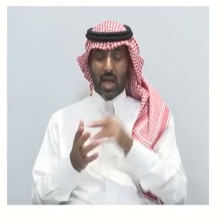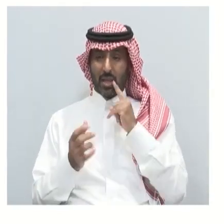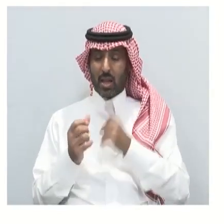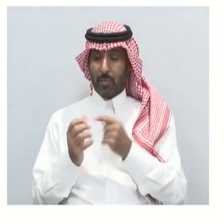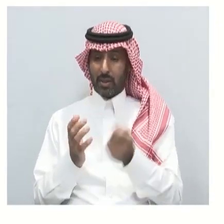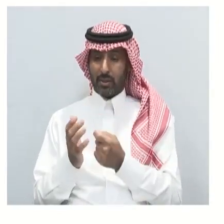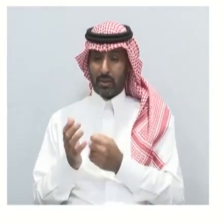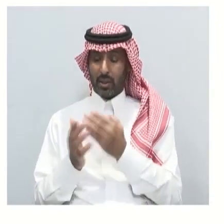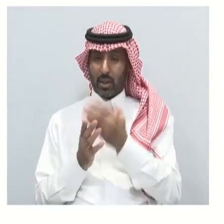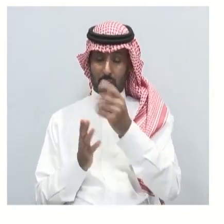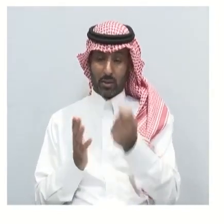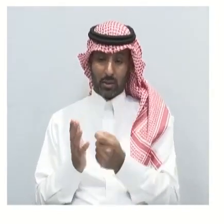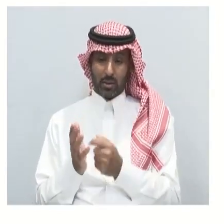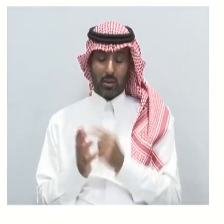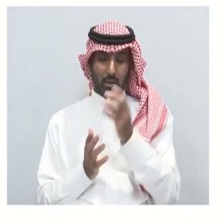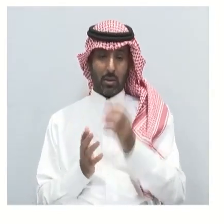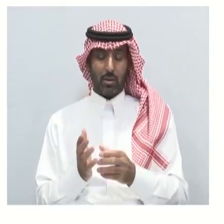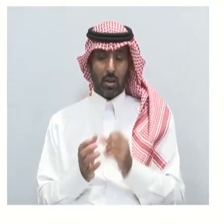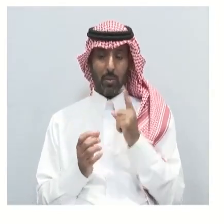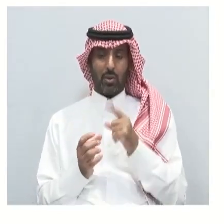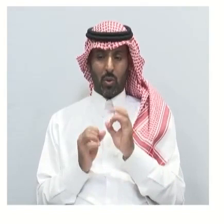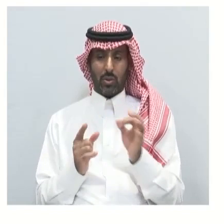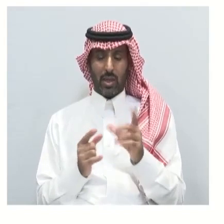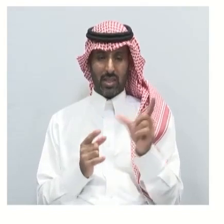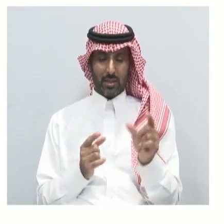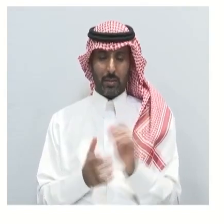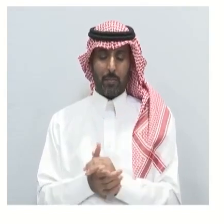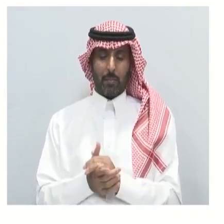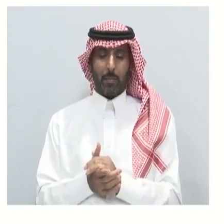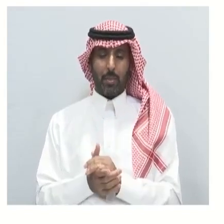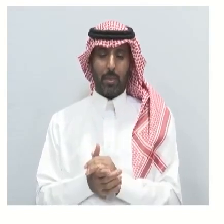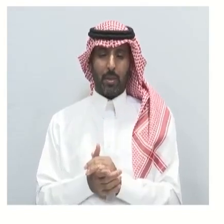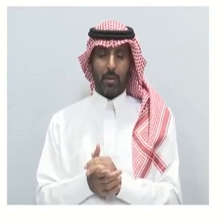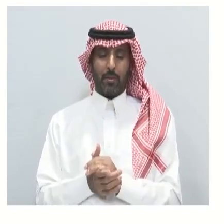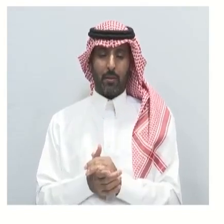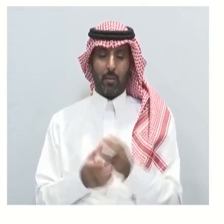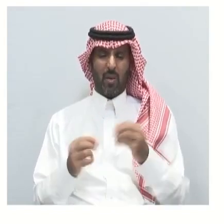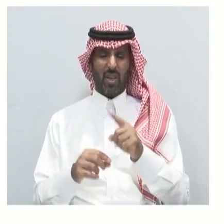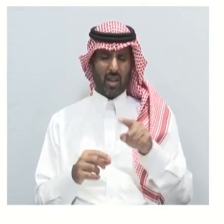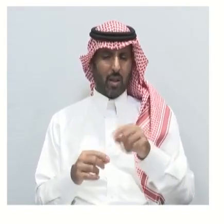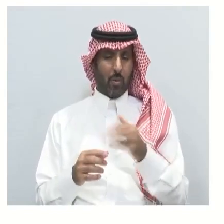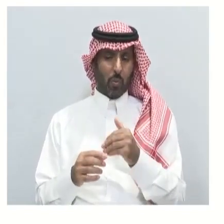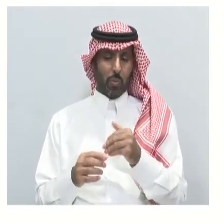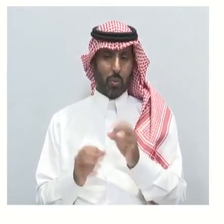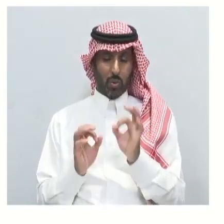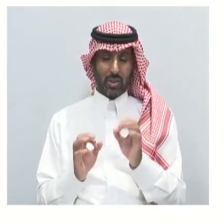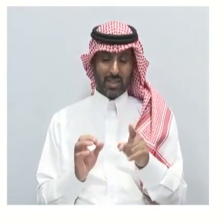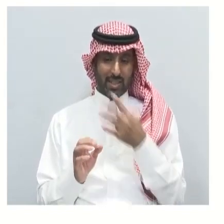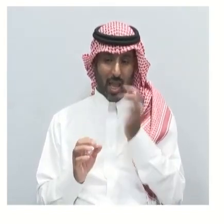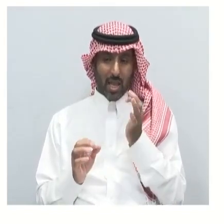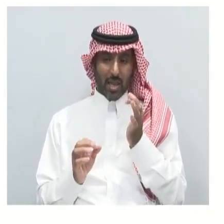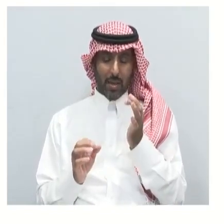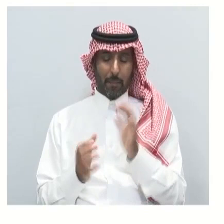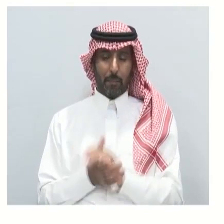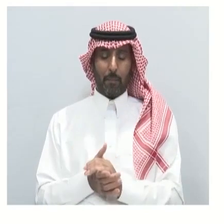بصياغه ال عنوان البحث انه يصاغ باسلوب علمي وموجز انه يكون خاليا من الاخطاء وانه يكون بسيطا لا